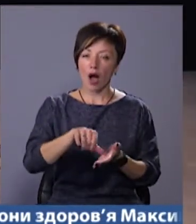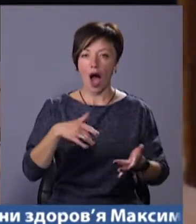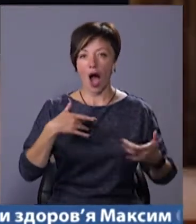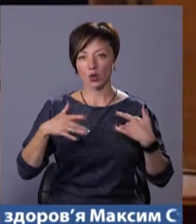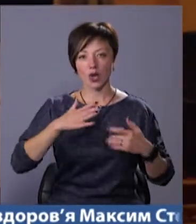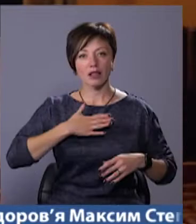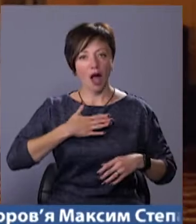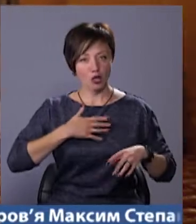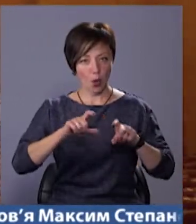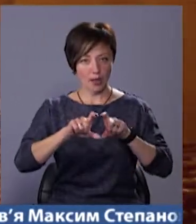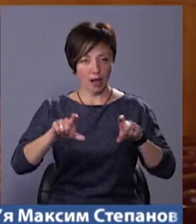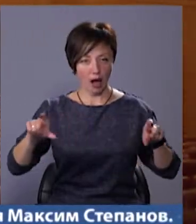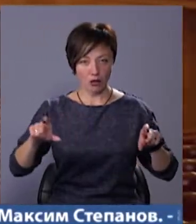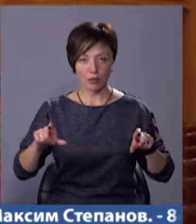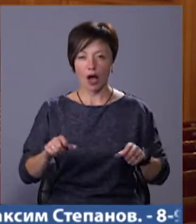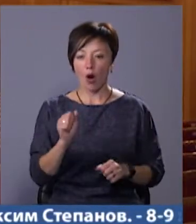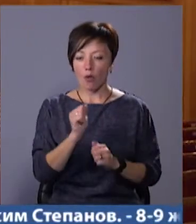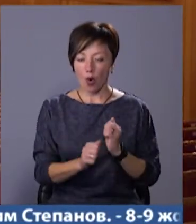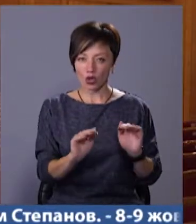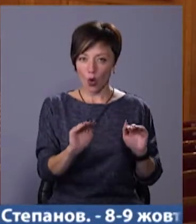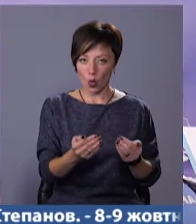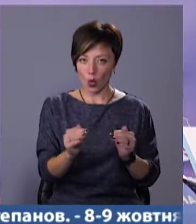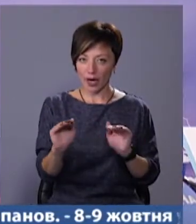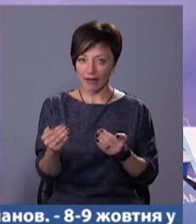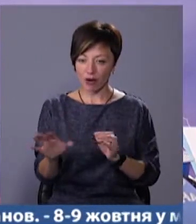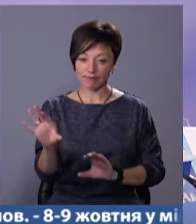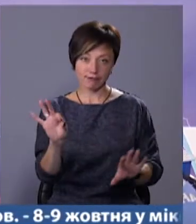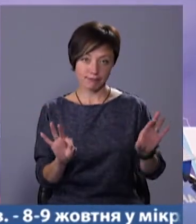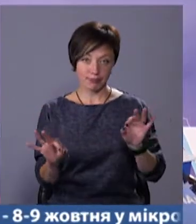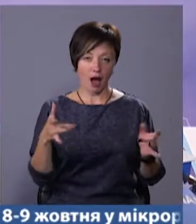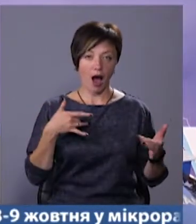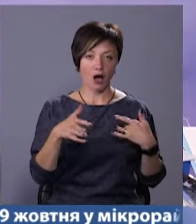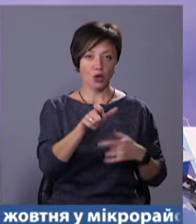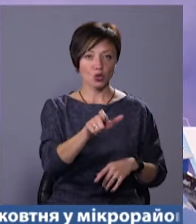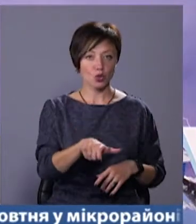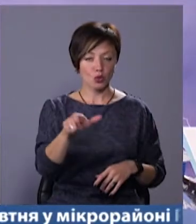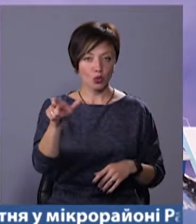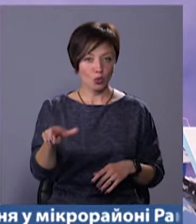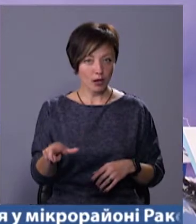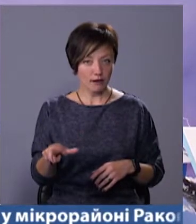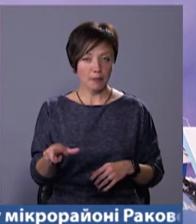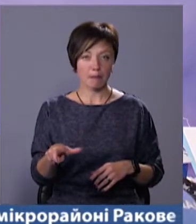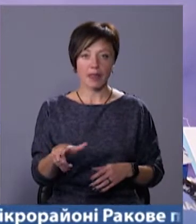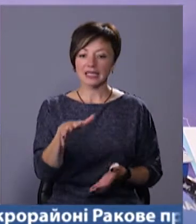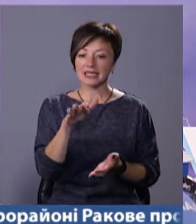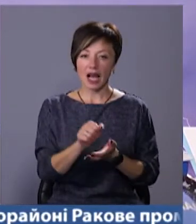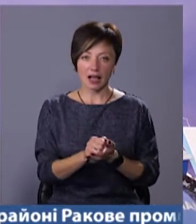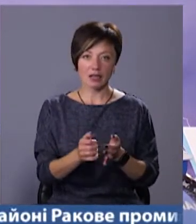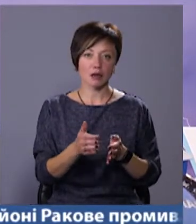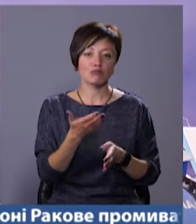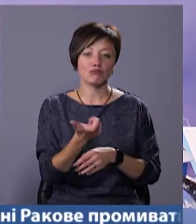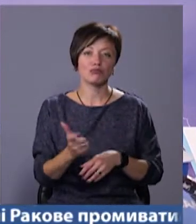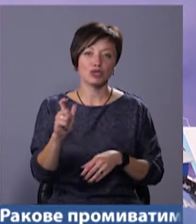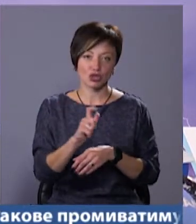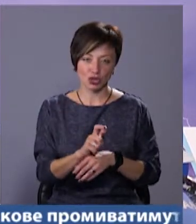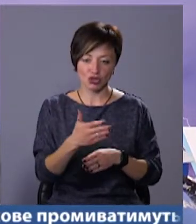нашого театру. Під кожний уривок ми підібрали акторів. Зайнята велика частина трупи, не вся, але